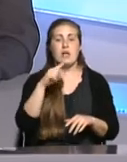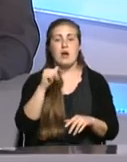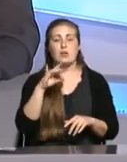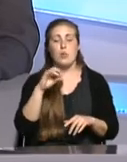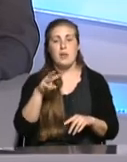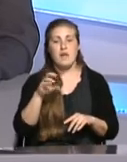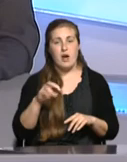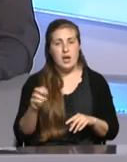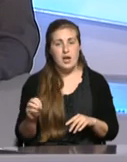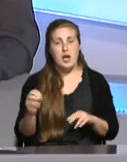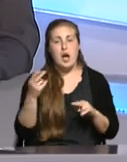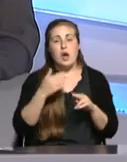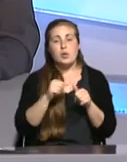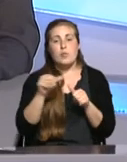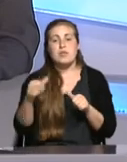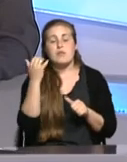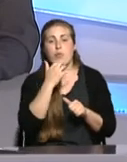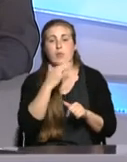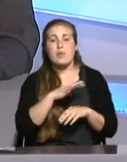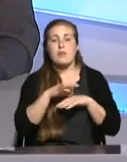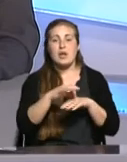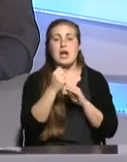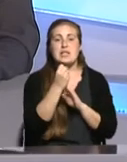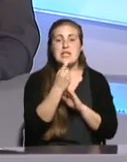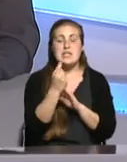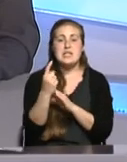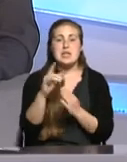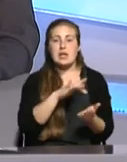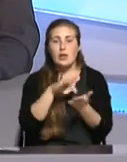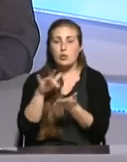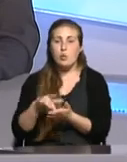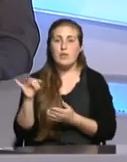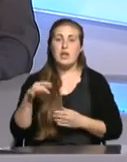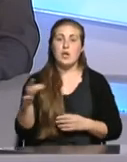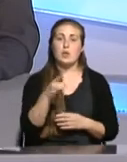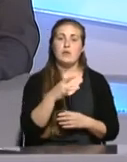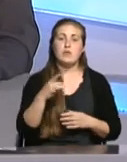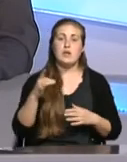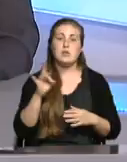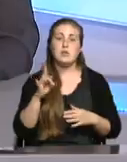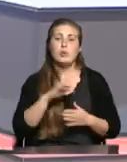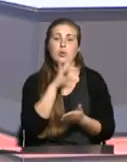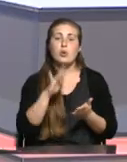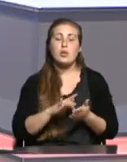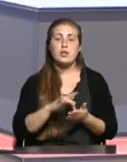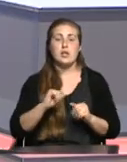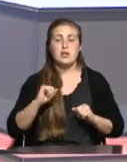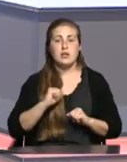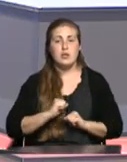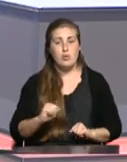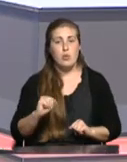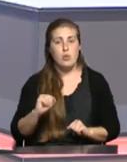кроме симферополь 11 городов и районов республики и города-героя севастополя